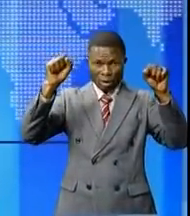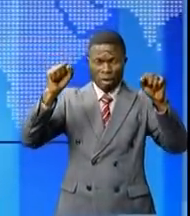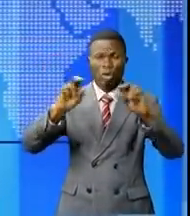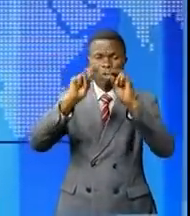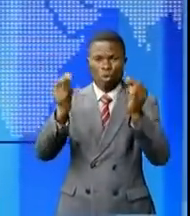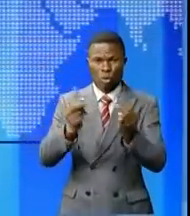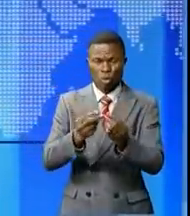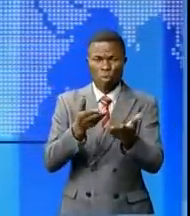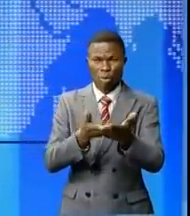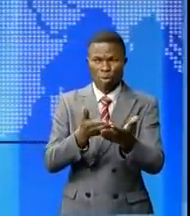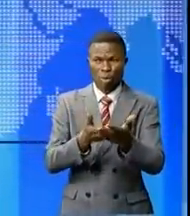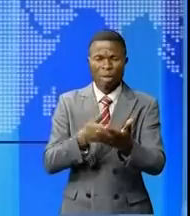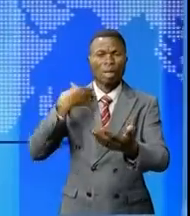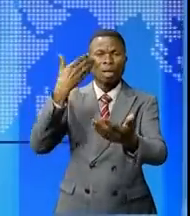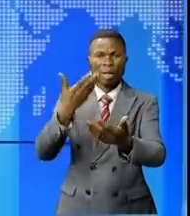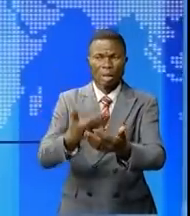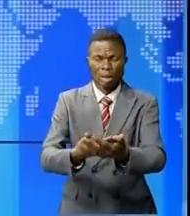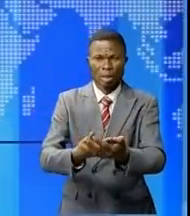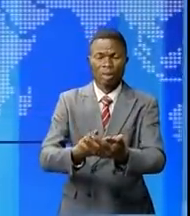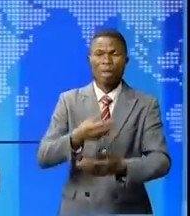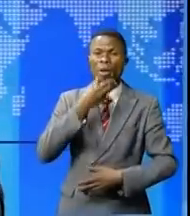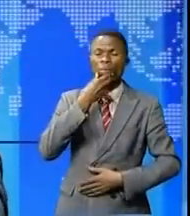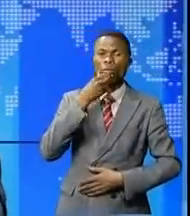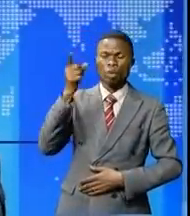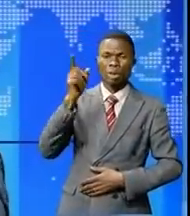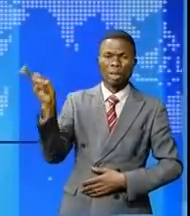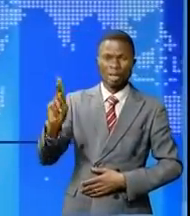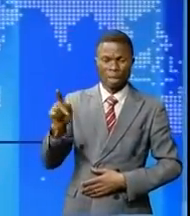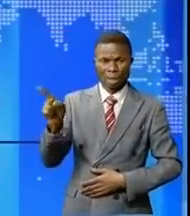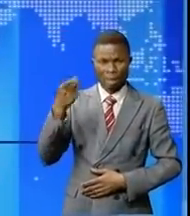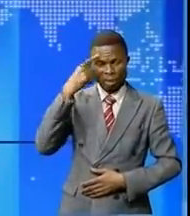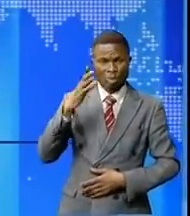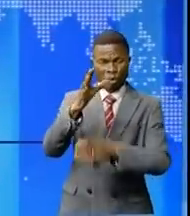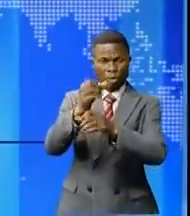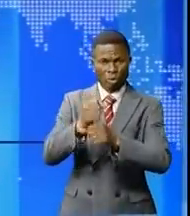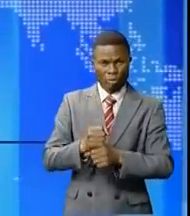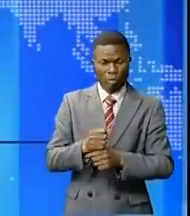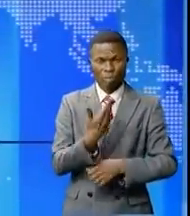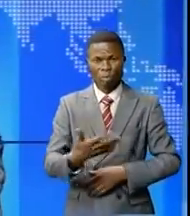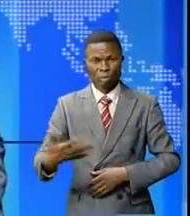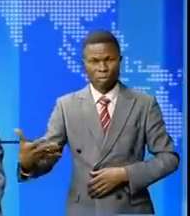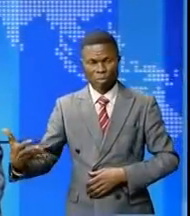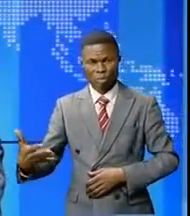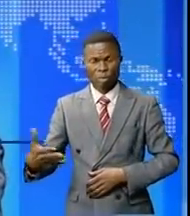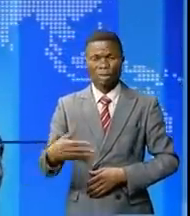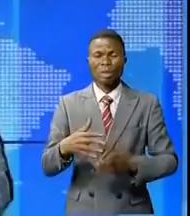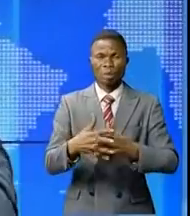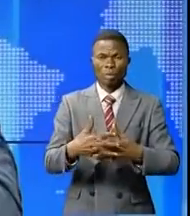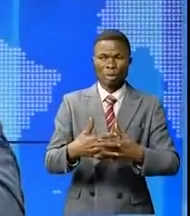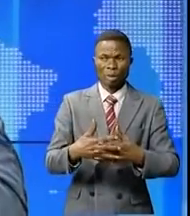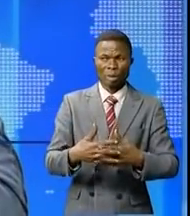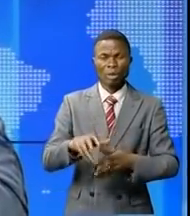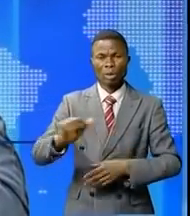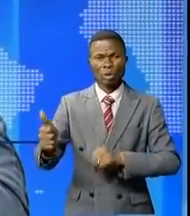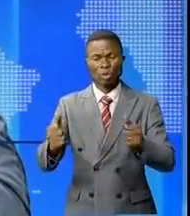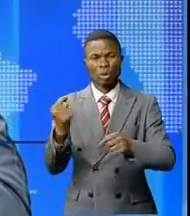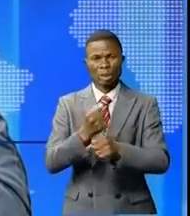qui vient d'arriver en bougie mario kassaï pour réceptionner du matériel et équipements pour certains